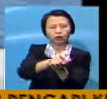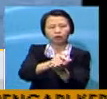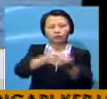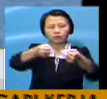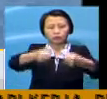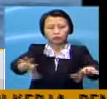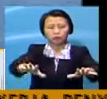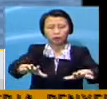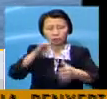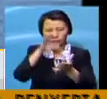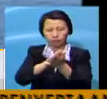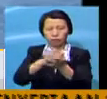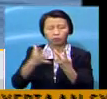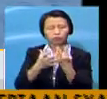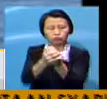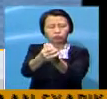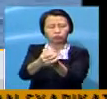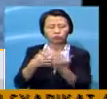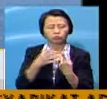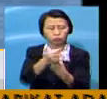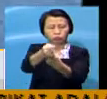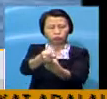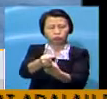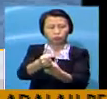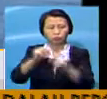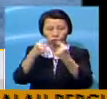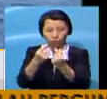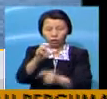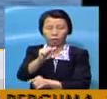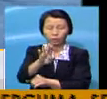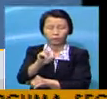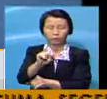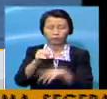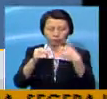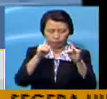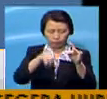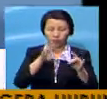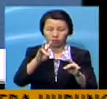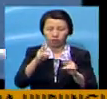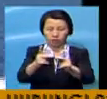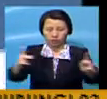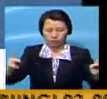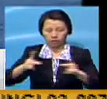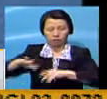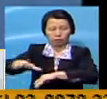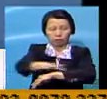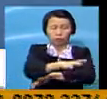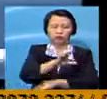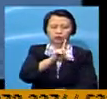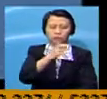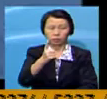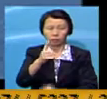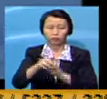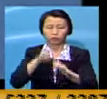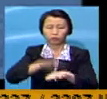hilang dipercayai diculik kumpulan Abu sayaf pada 18 julai tahun lalu di kawasan perairan lahad Datuk